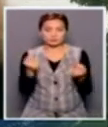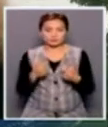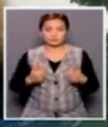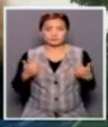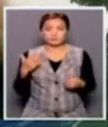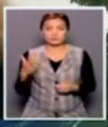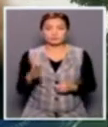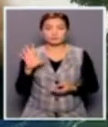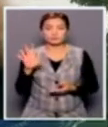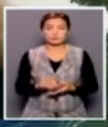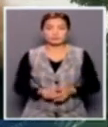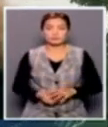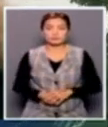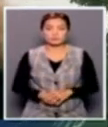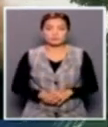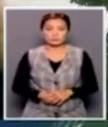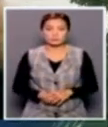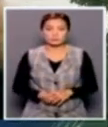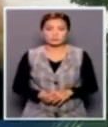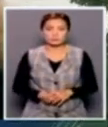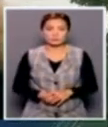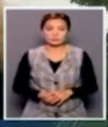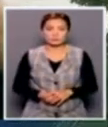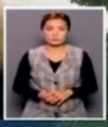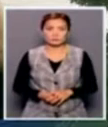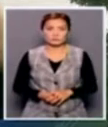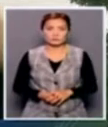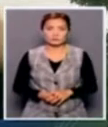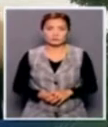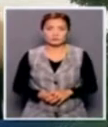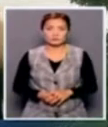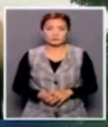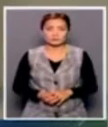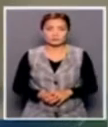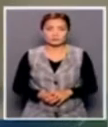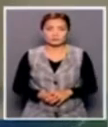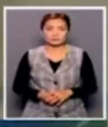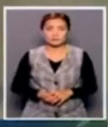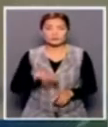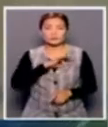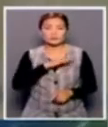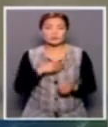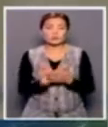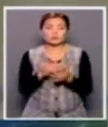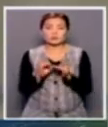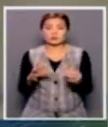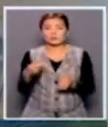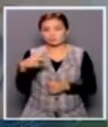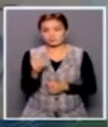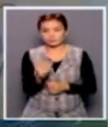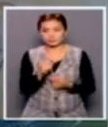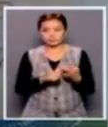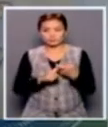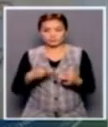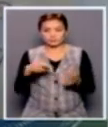қондырғылар, індетке қарсы жасақталған дәрі-дәрмек бәрі толықтай қамтылады. Қолда бар мәлімет бойынша өткен тәулікте